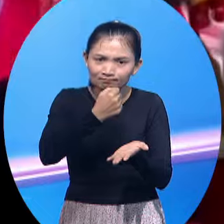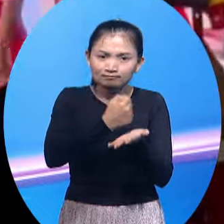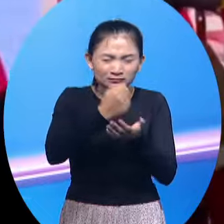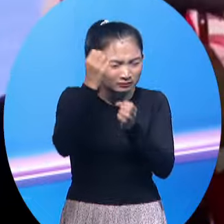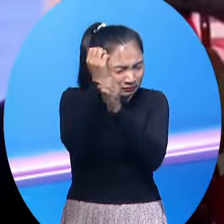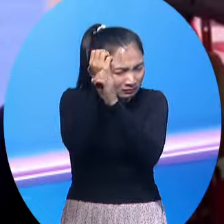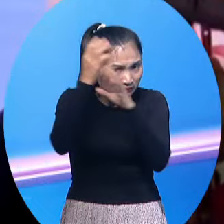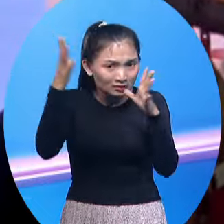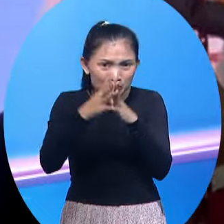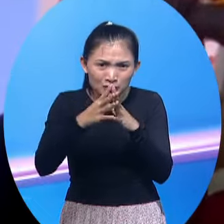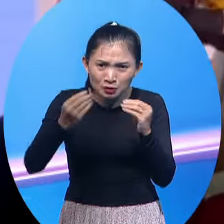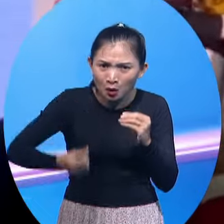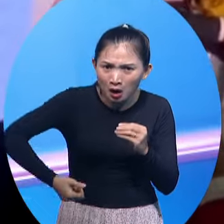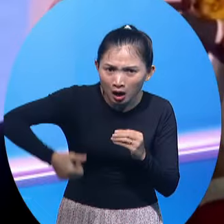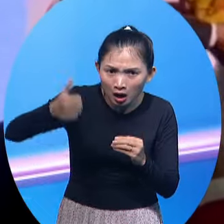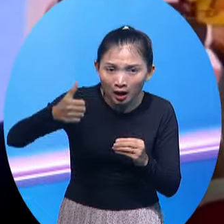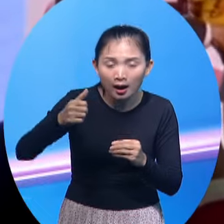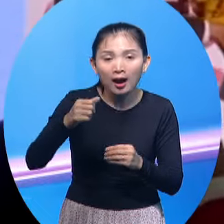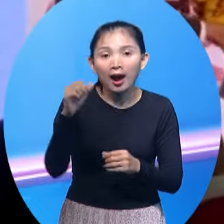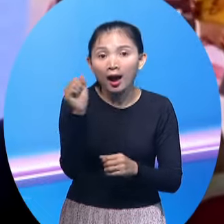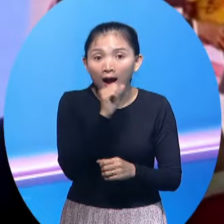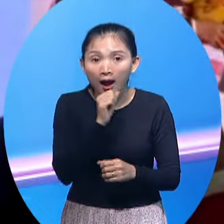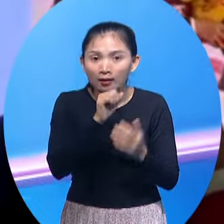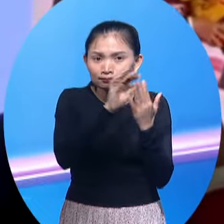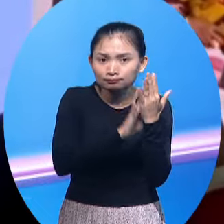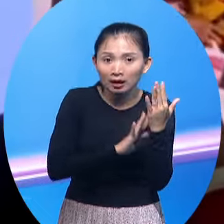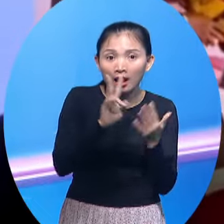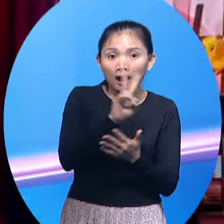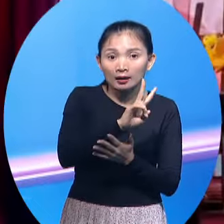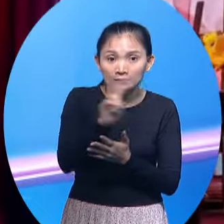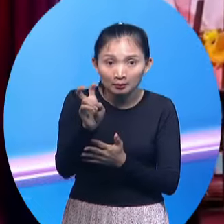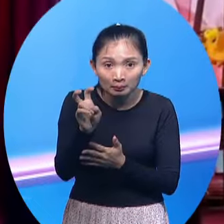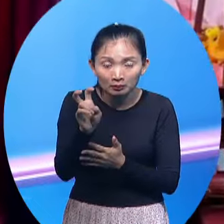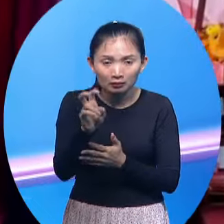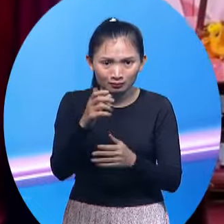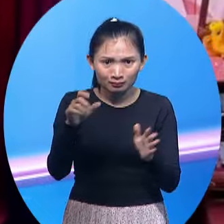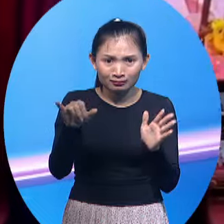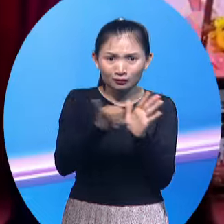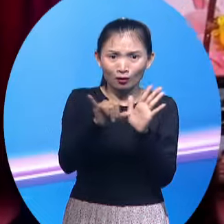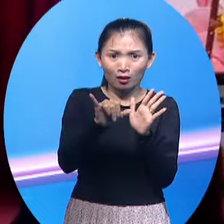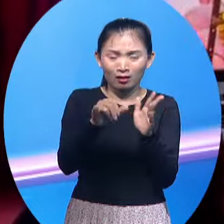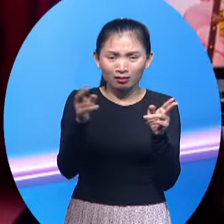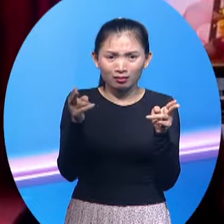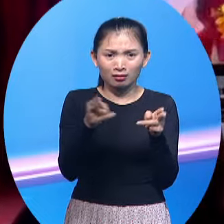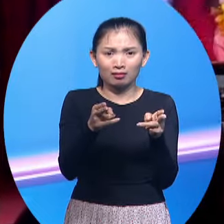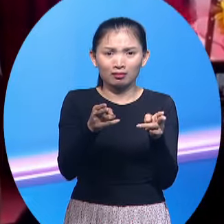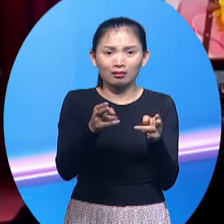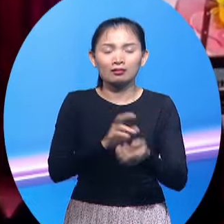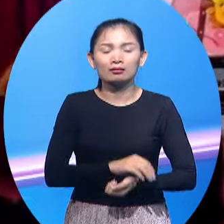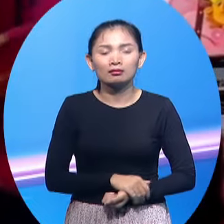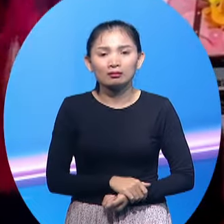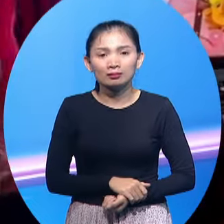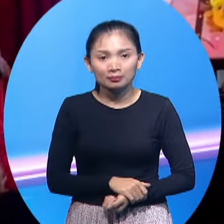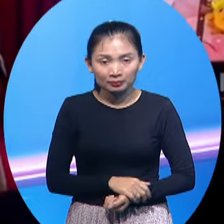bản quyền tác giả âm nhạc nhiều nhất với 200 ca khúc trong thời gian 6 tháng từ năm 2019. Đến tháng 6 năm